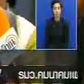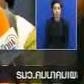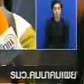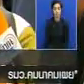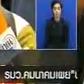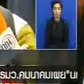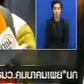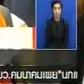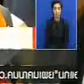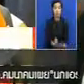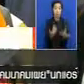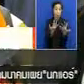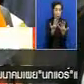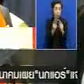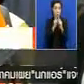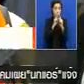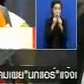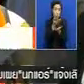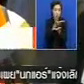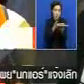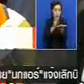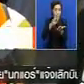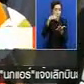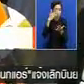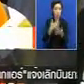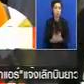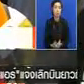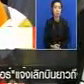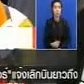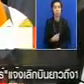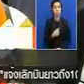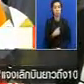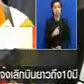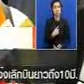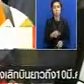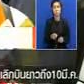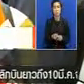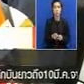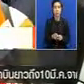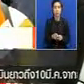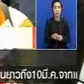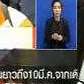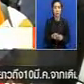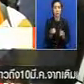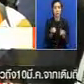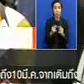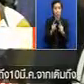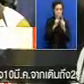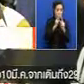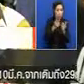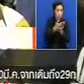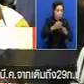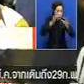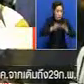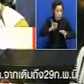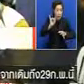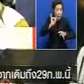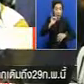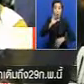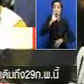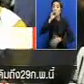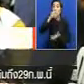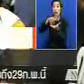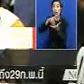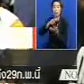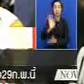อันนี้เอาไว้ให้มีการพิจารณาแล้วก็พูดนะครับเพราะว่าผมเองเนี่ยจะไม่ชอบที่จะพูดอะไรก่อนที่จะมีการตัดสินใจเพราะมันจะเป็นการ